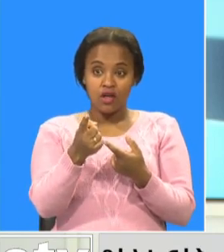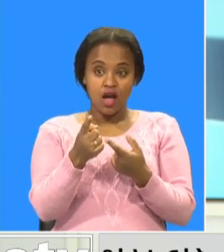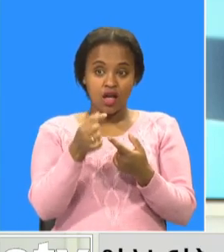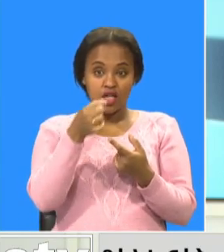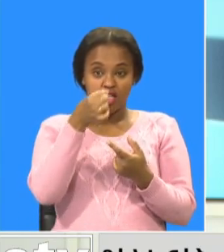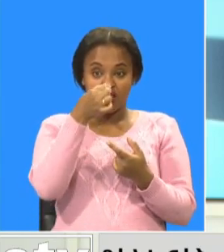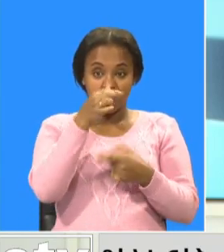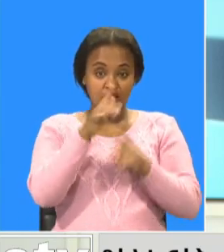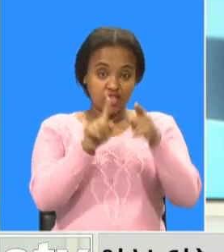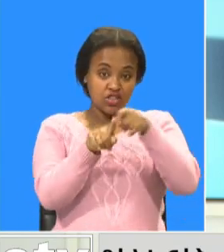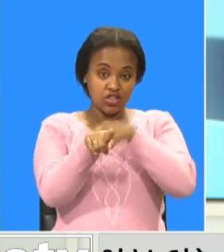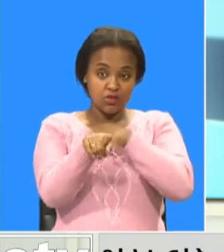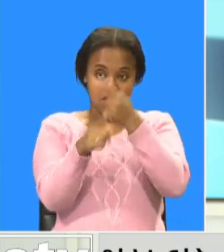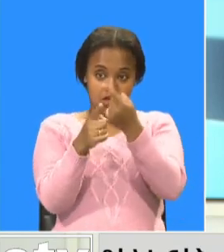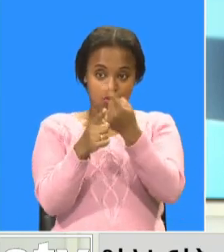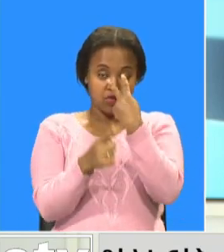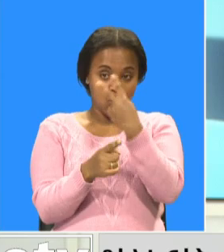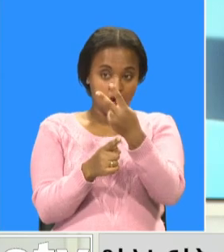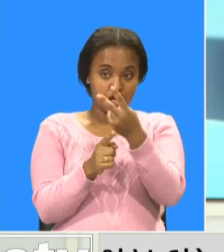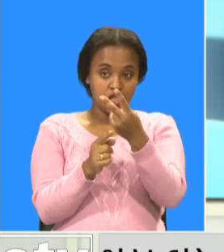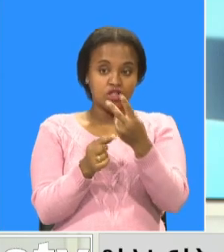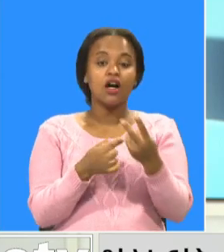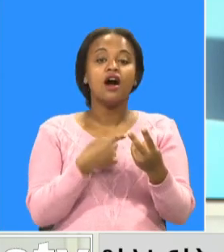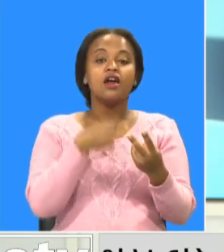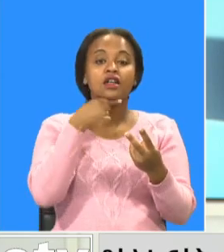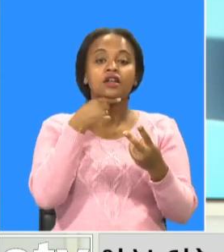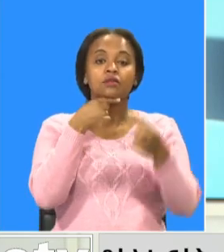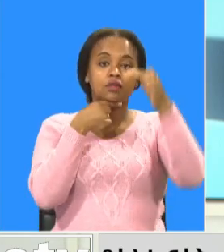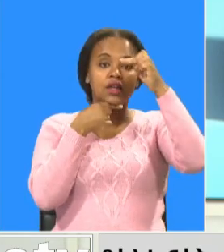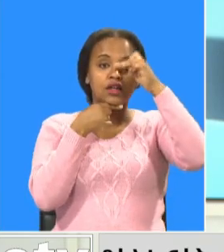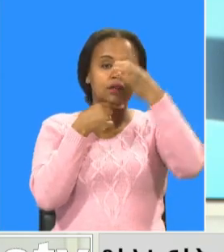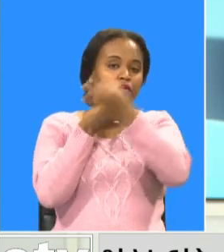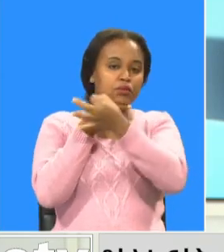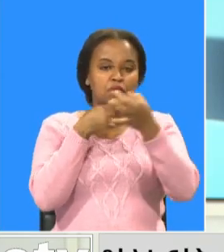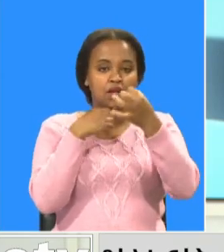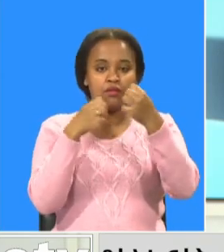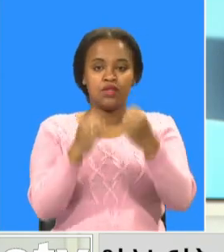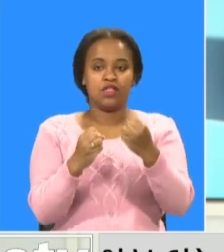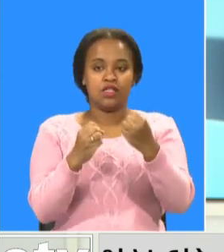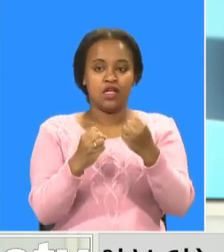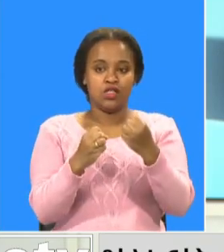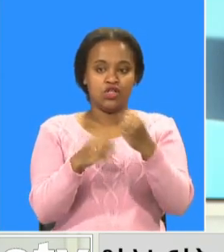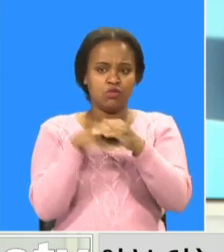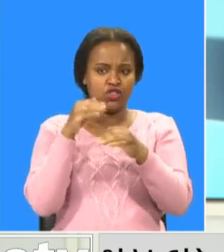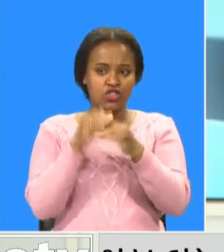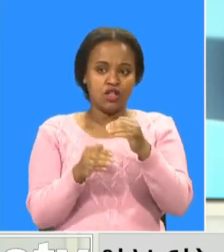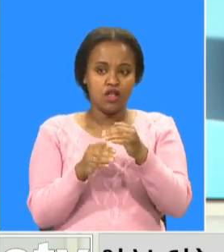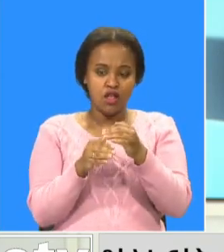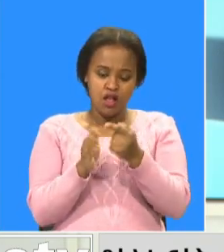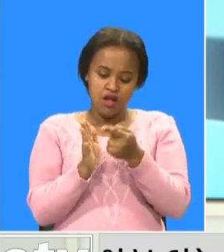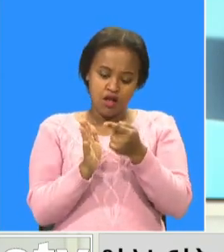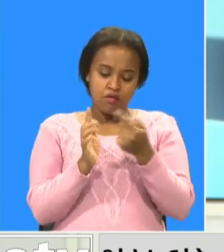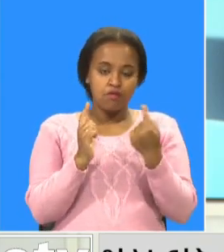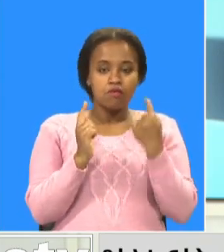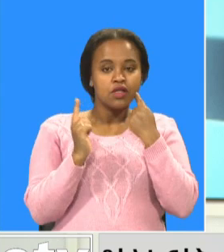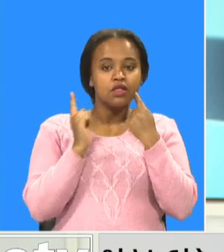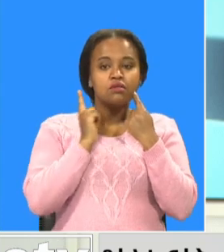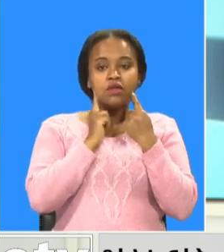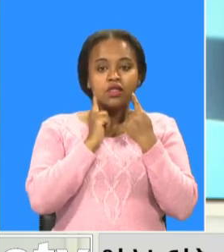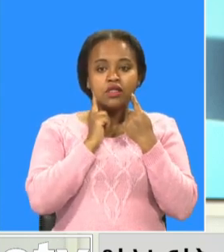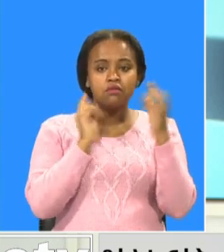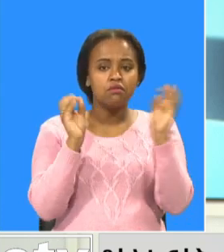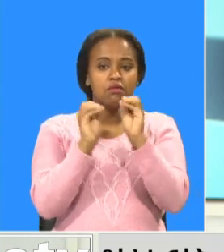ብላ አፍንጫን በደንብ ትይዛለች፣ ከታች አገጭን በደንብ ትይዛለች። በዚህ በጎንና በጎን